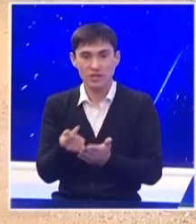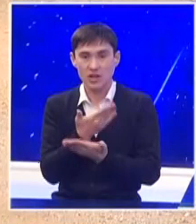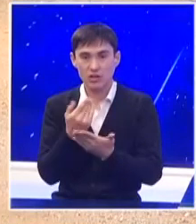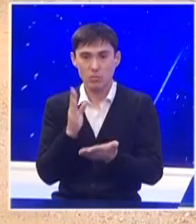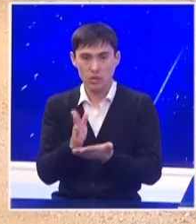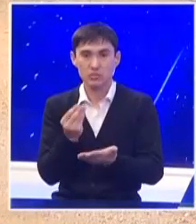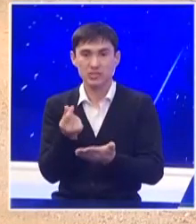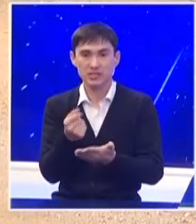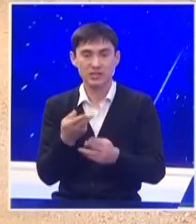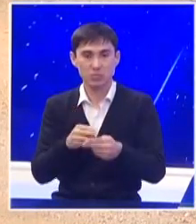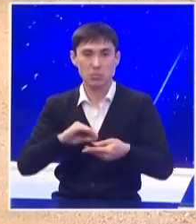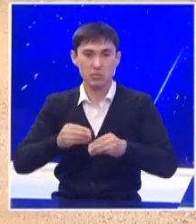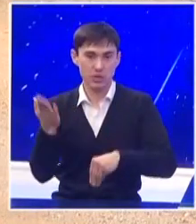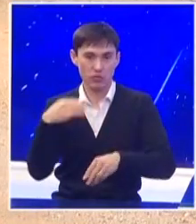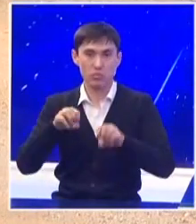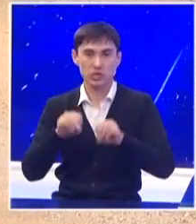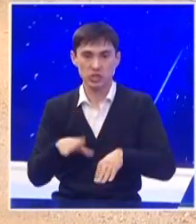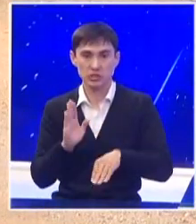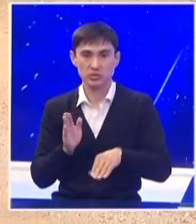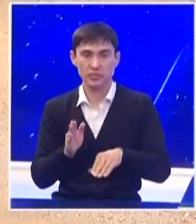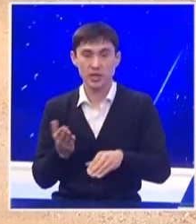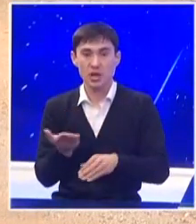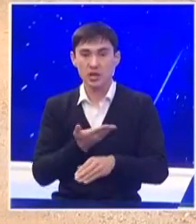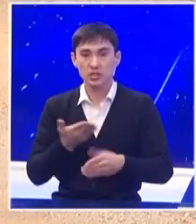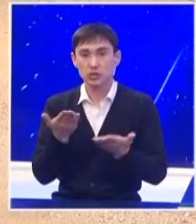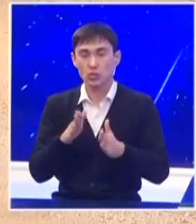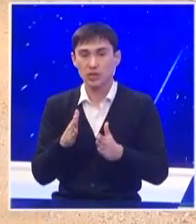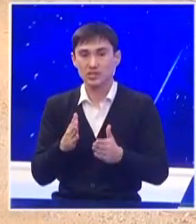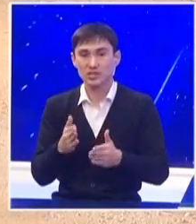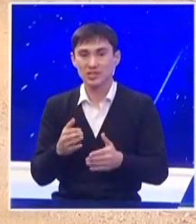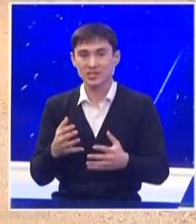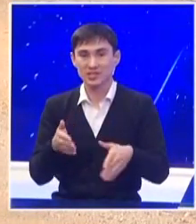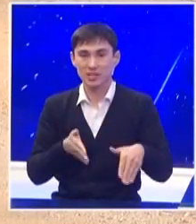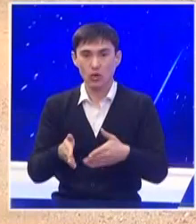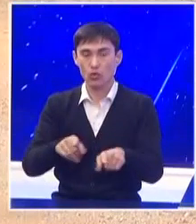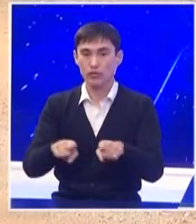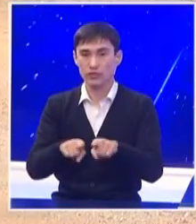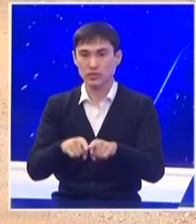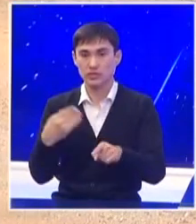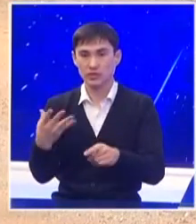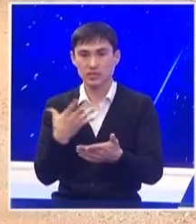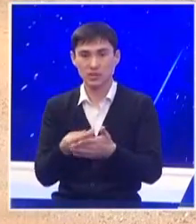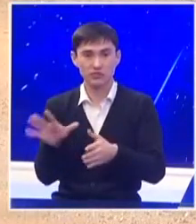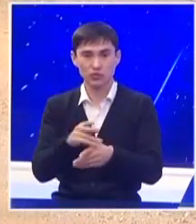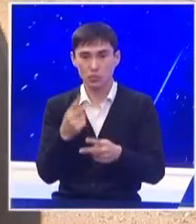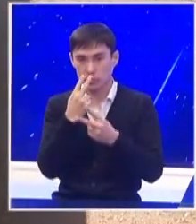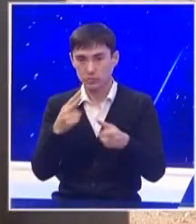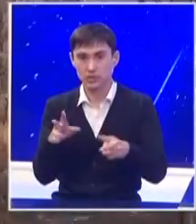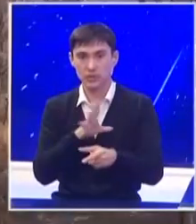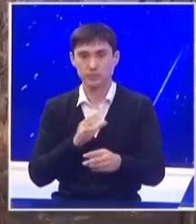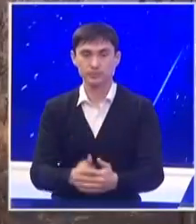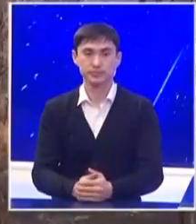бы средства, эта проблема давно решилась бы. Аналогичная ситуация и с дорогой. Со своей стороны мы все